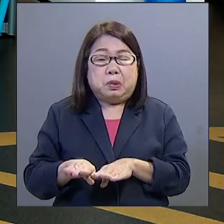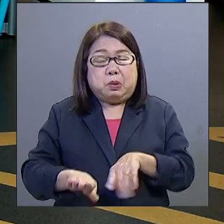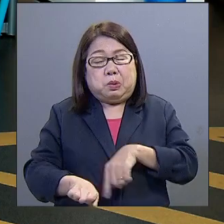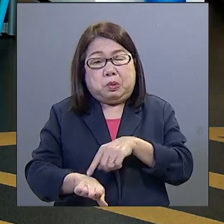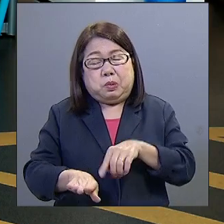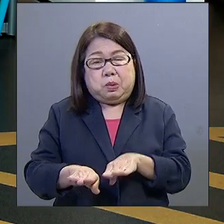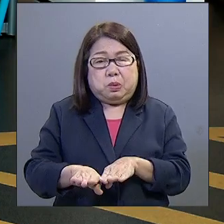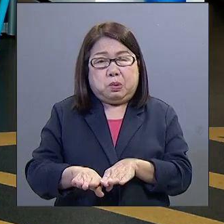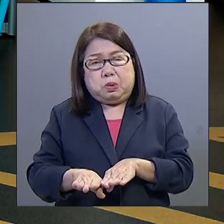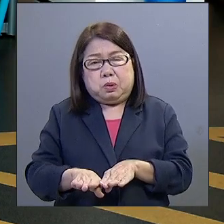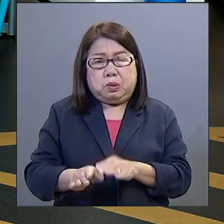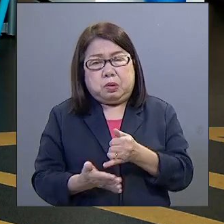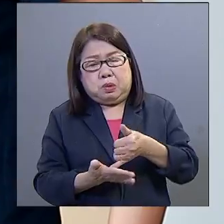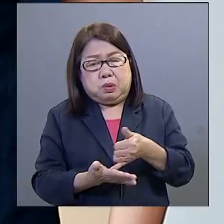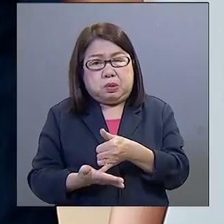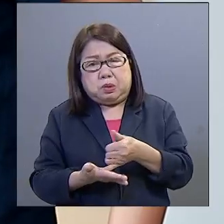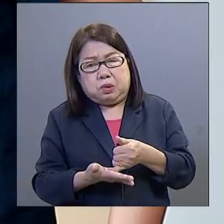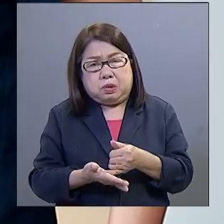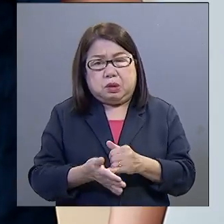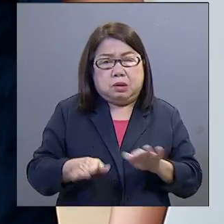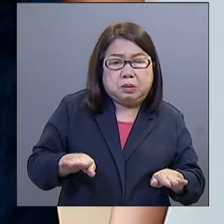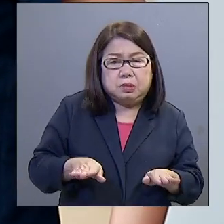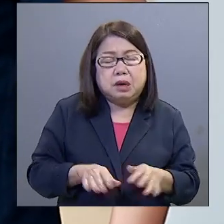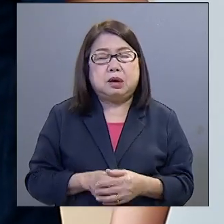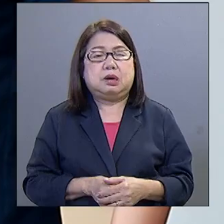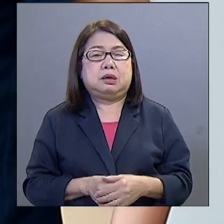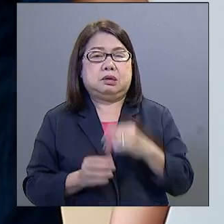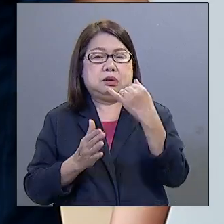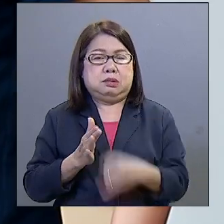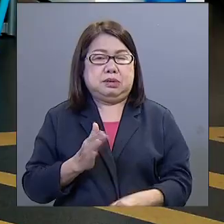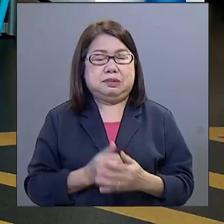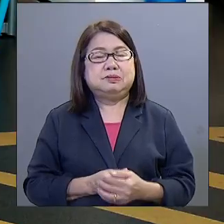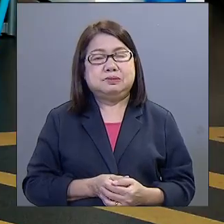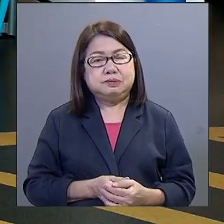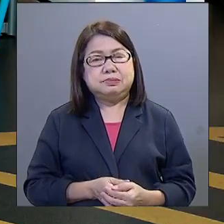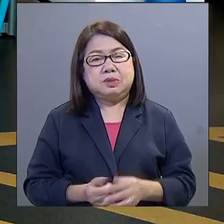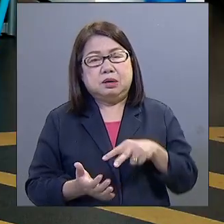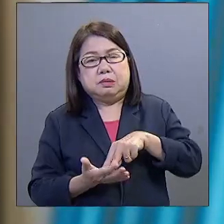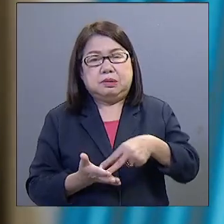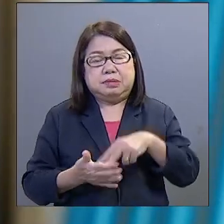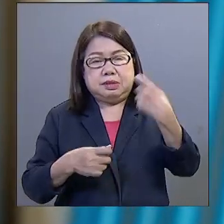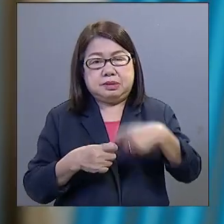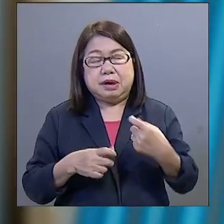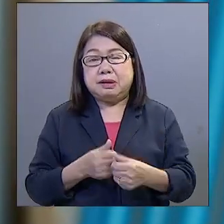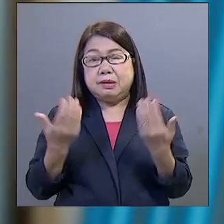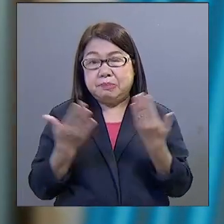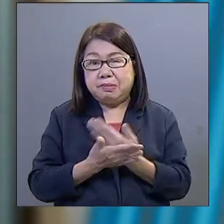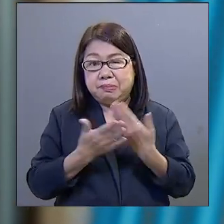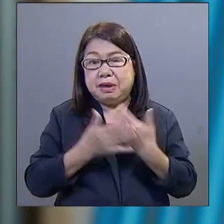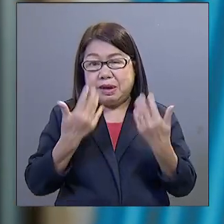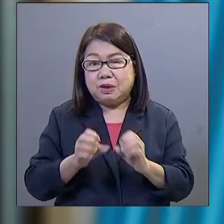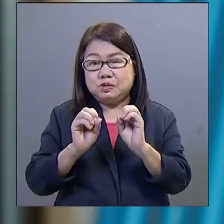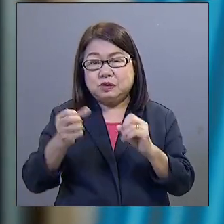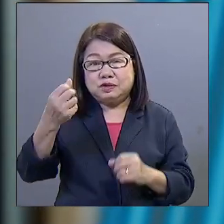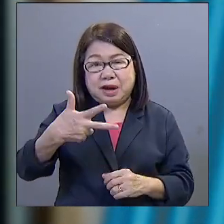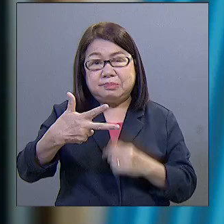ลยมีการเซเสี่ยงล้มอันนี้ก็ถือว่าความสามารถในการทรงตัวก็ไม่ค่อยดี เมื่อสักครู่นี้เราทดสอบไปทั้งหมด3ท่าแ